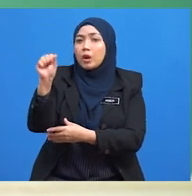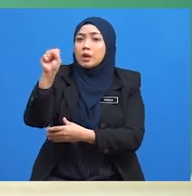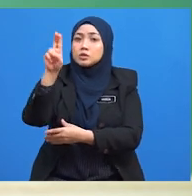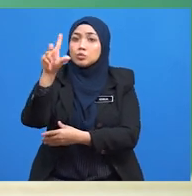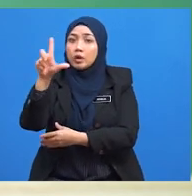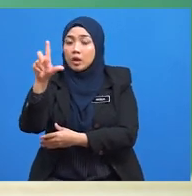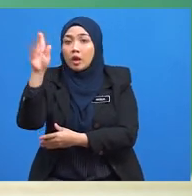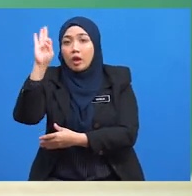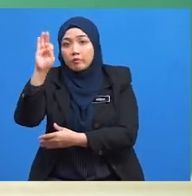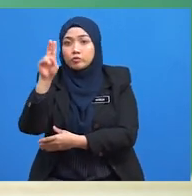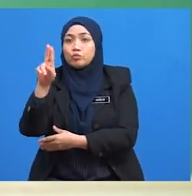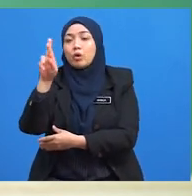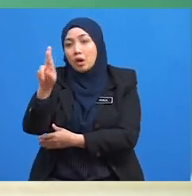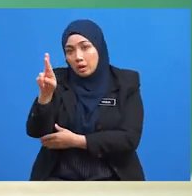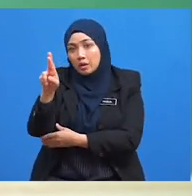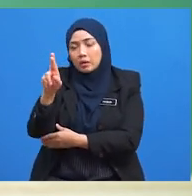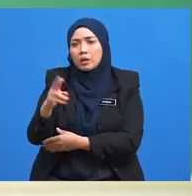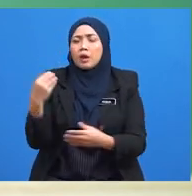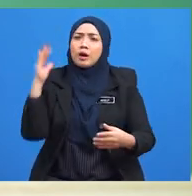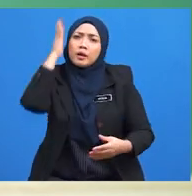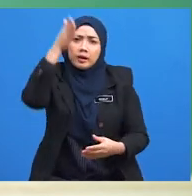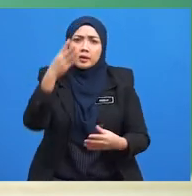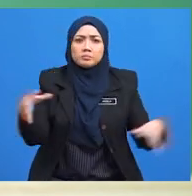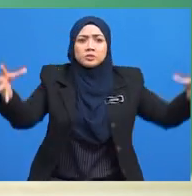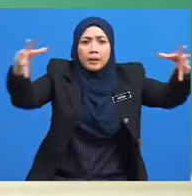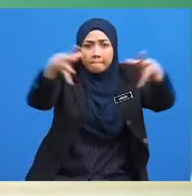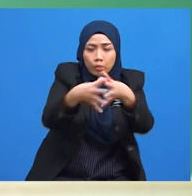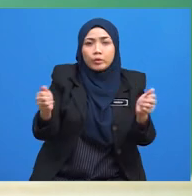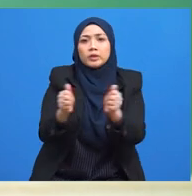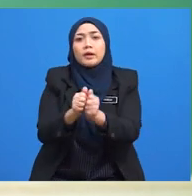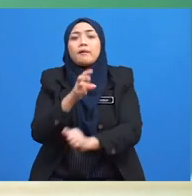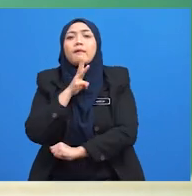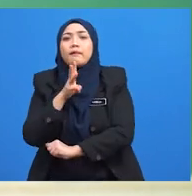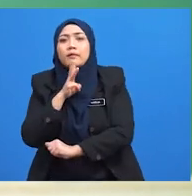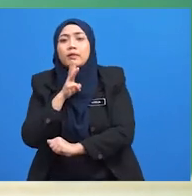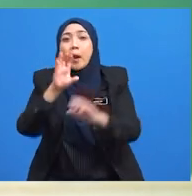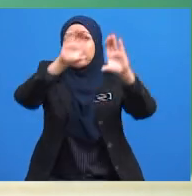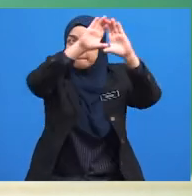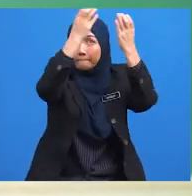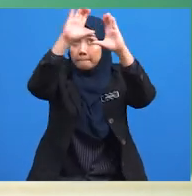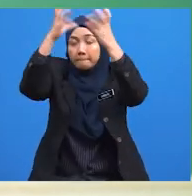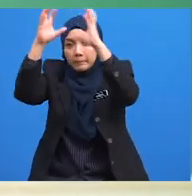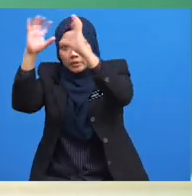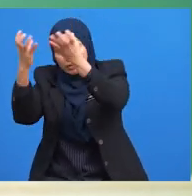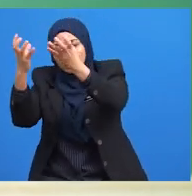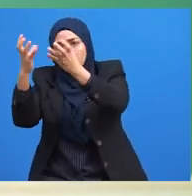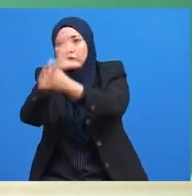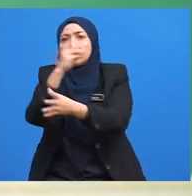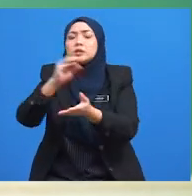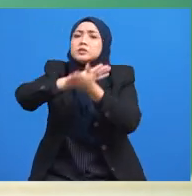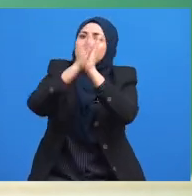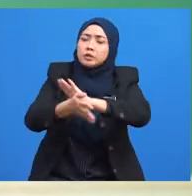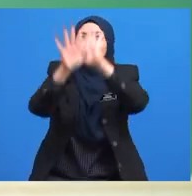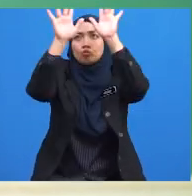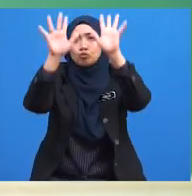sebagainya akan bercampur dengan wap air yang membentuk awan dan menghasilkan hujan asid yang turun ke permukaan